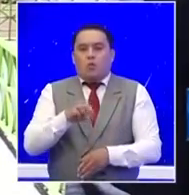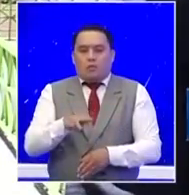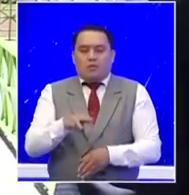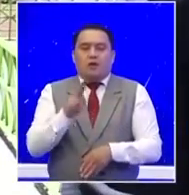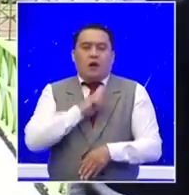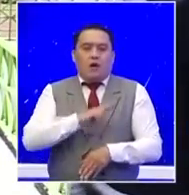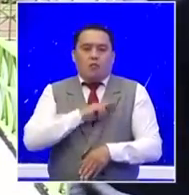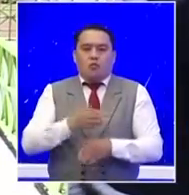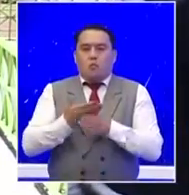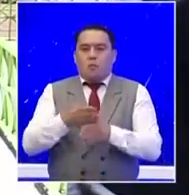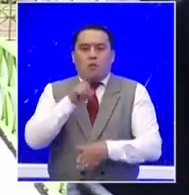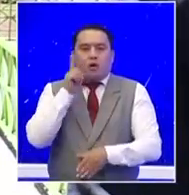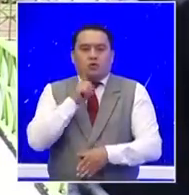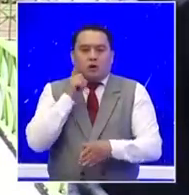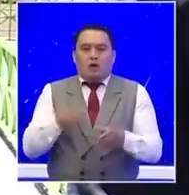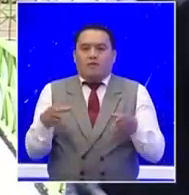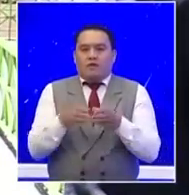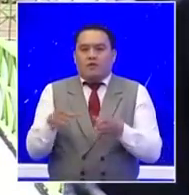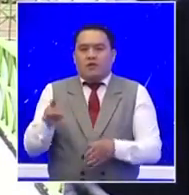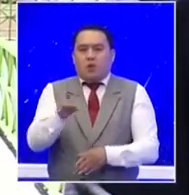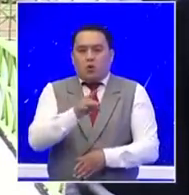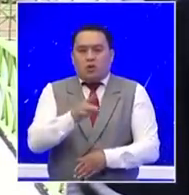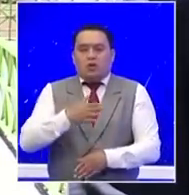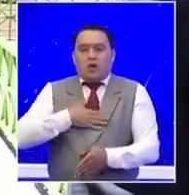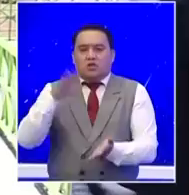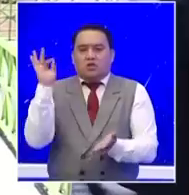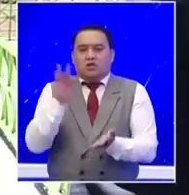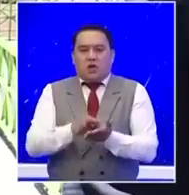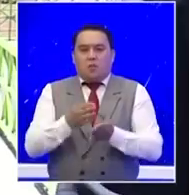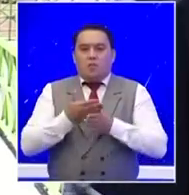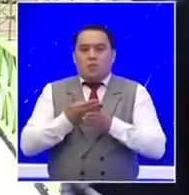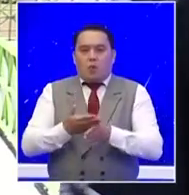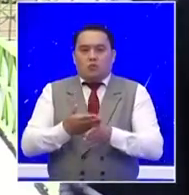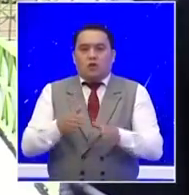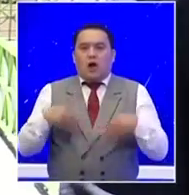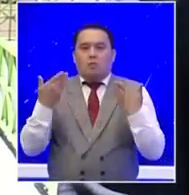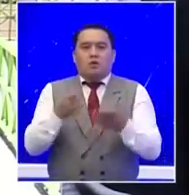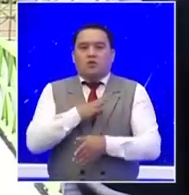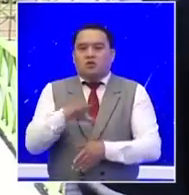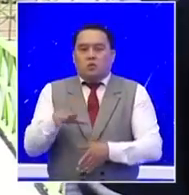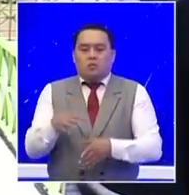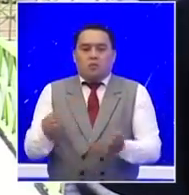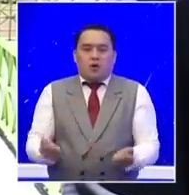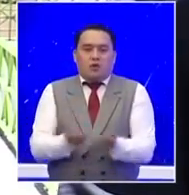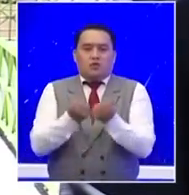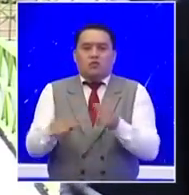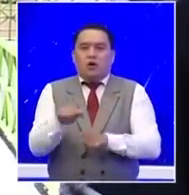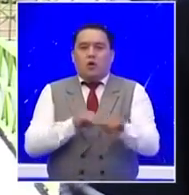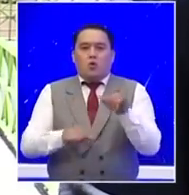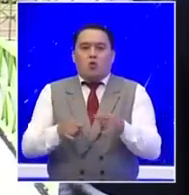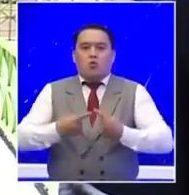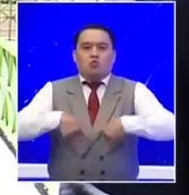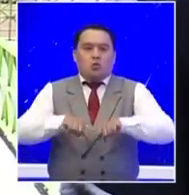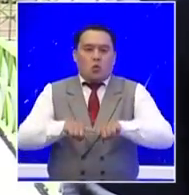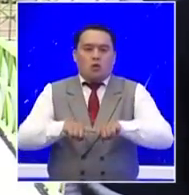этой работе нам помогает молодежное объединение региона. Наша цель – оказать помощь тем, кто не обращается за поддержкой в никакие государственные